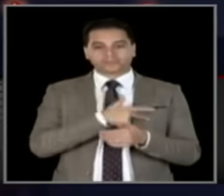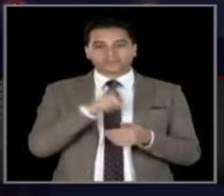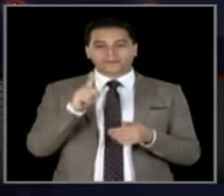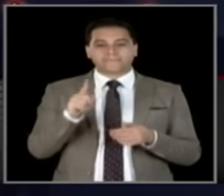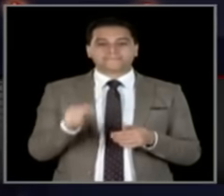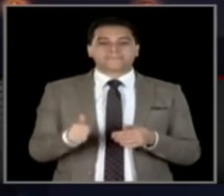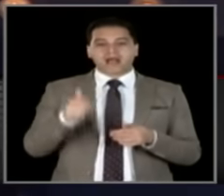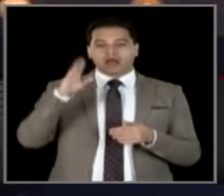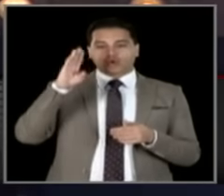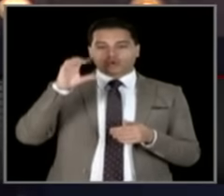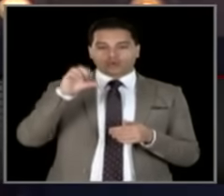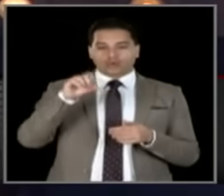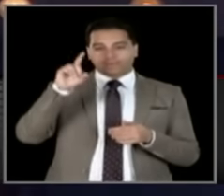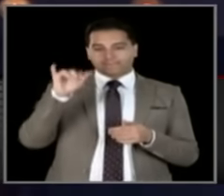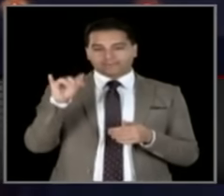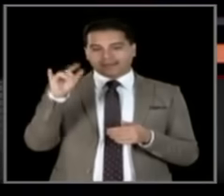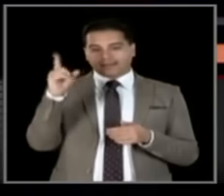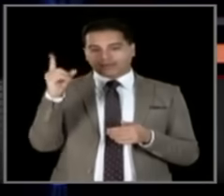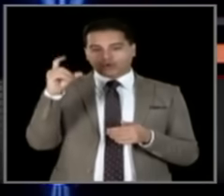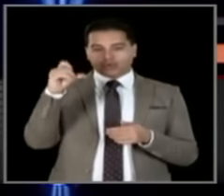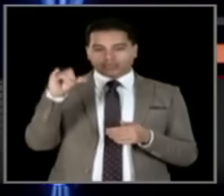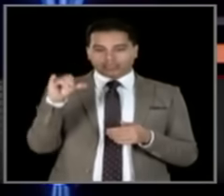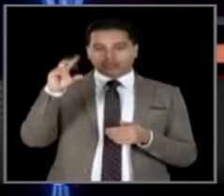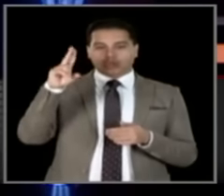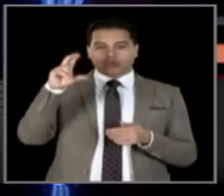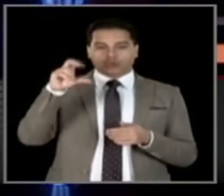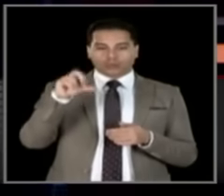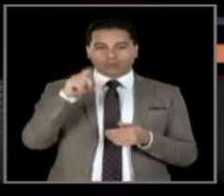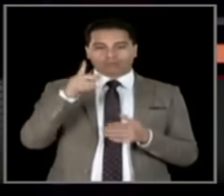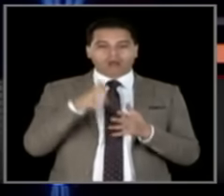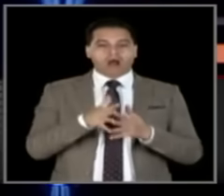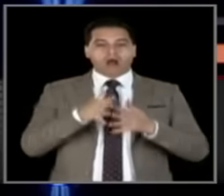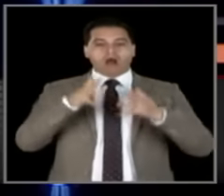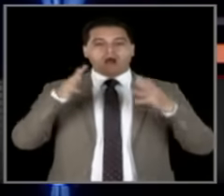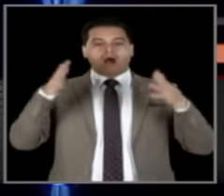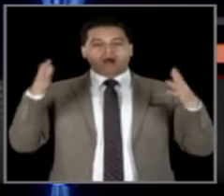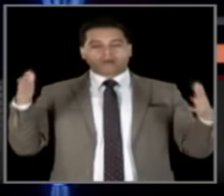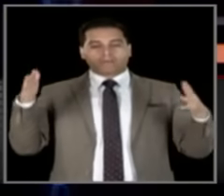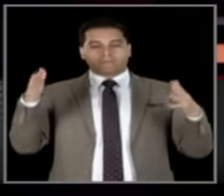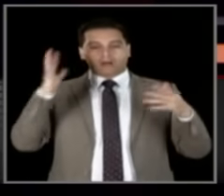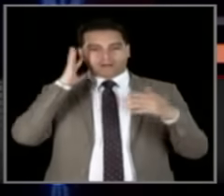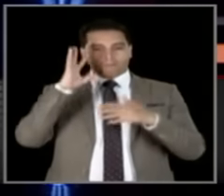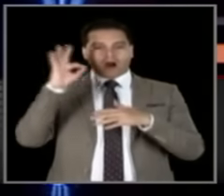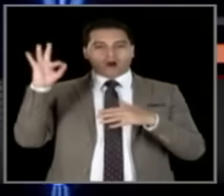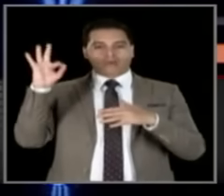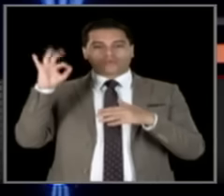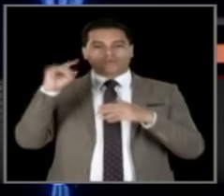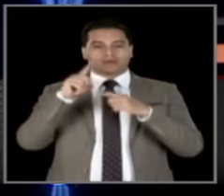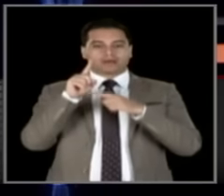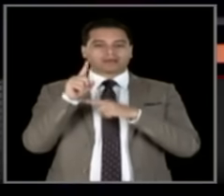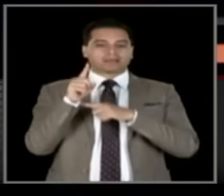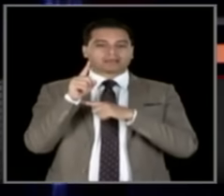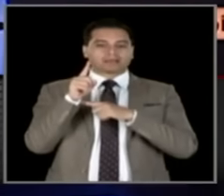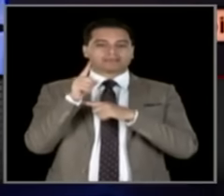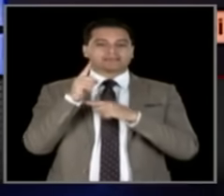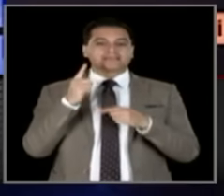باكو باريتو هو أكبر نيزك تم العثور عليه بإحدى دول الأمريكتين، فما